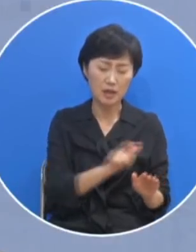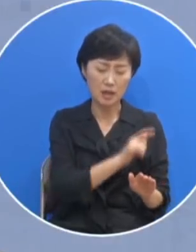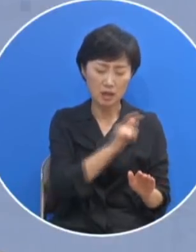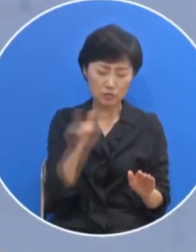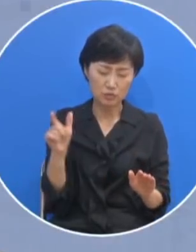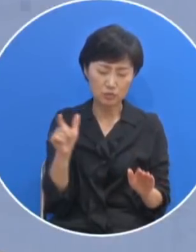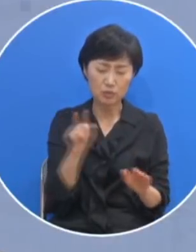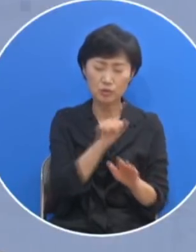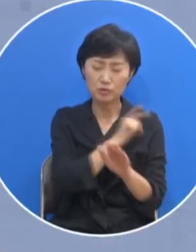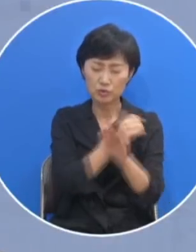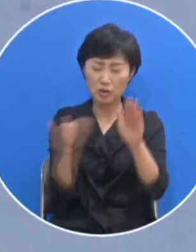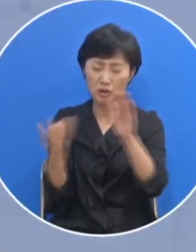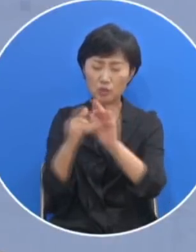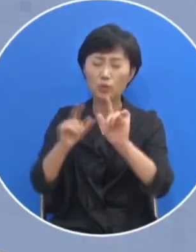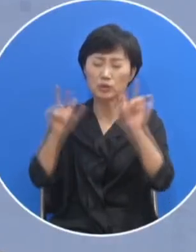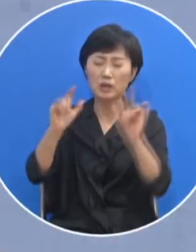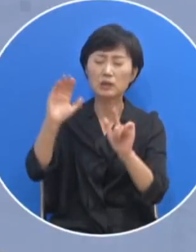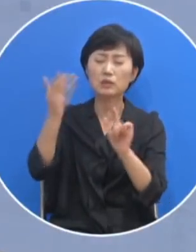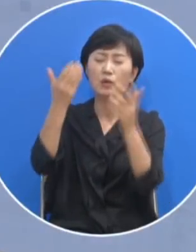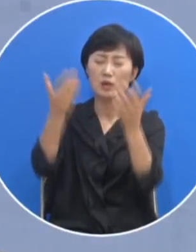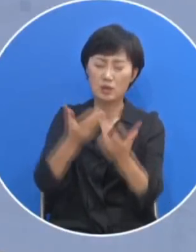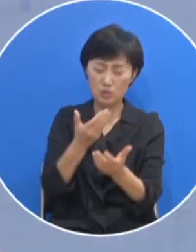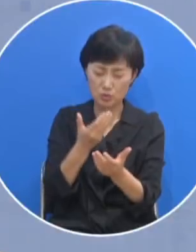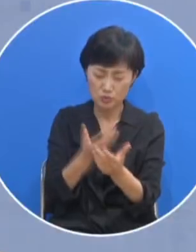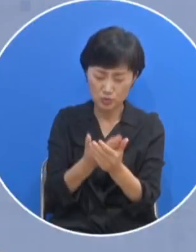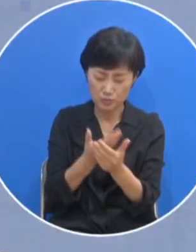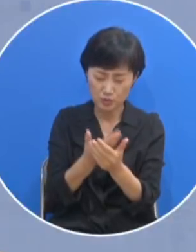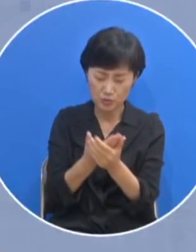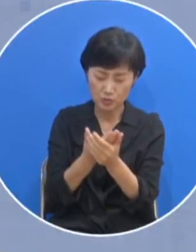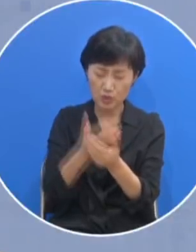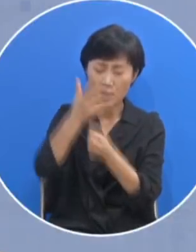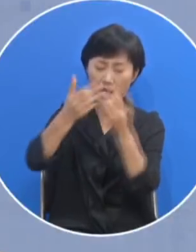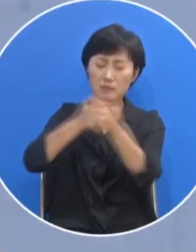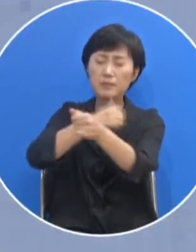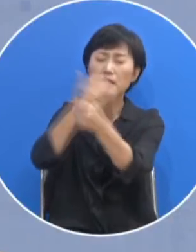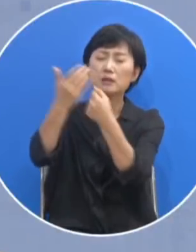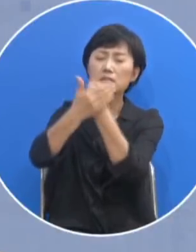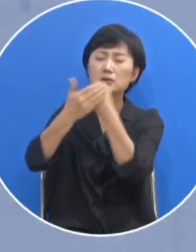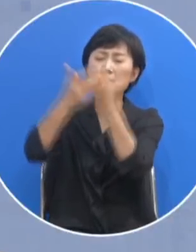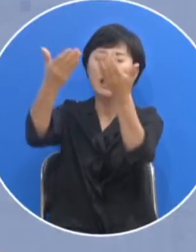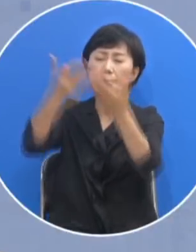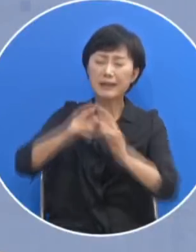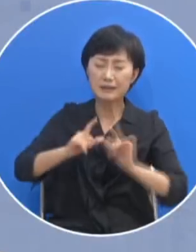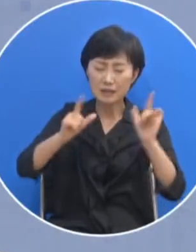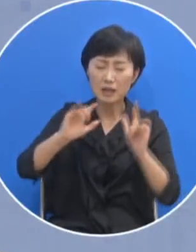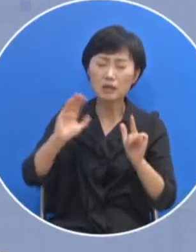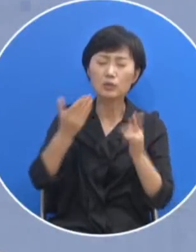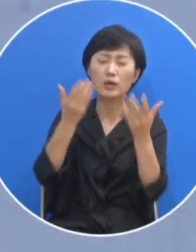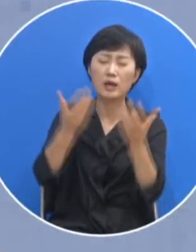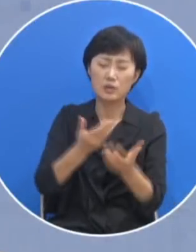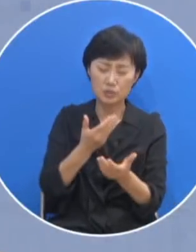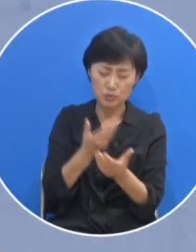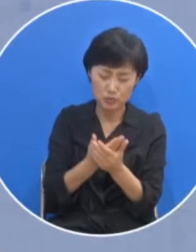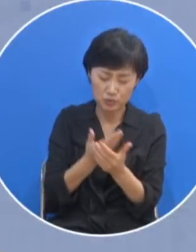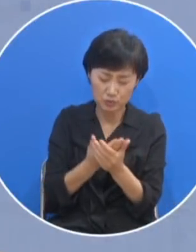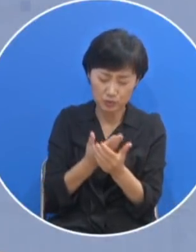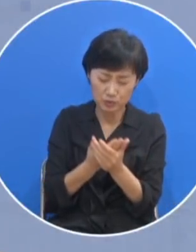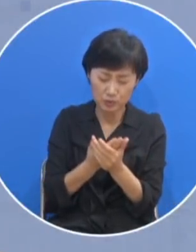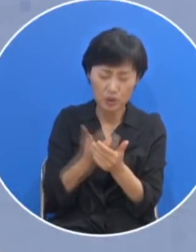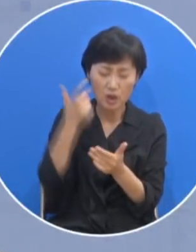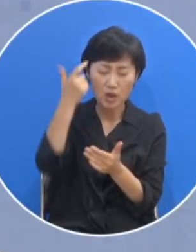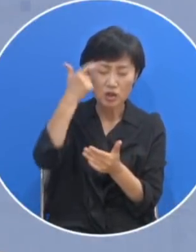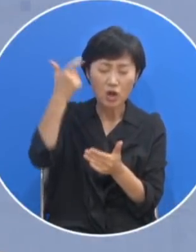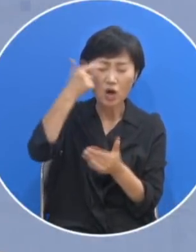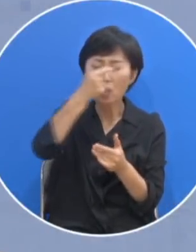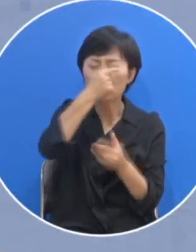되게 해 주어 c 메이트 데이비드 하게 하나님의 은혜를 받는 날이 되게 해 주옵소서 4 aveo 영적인